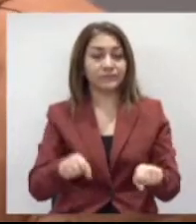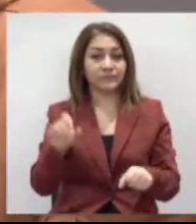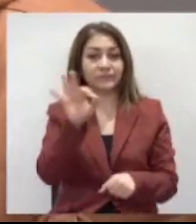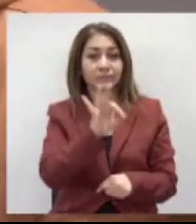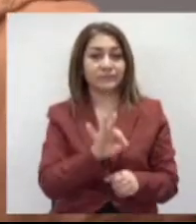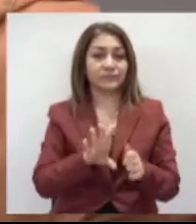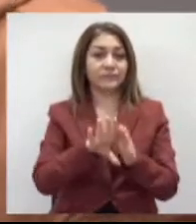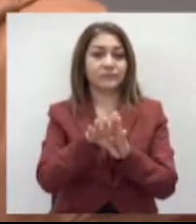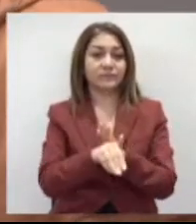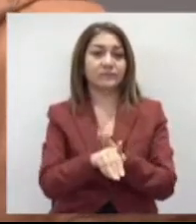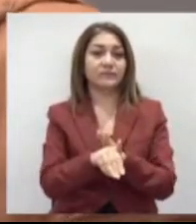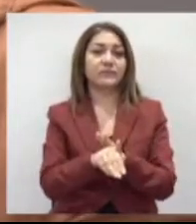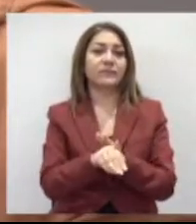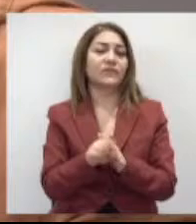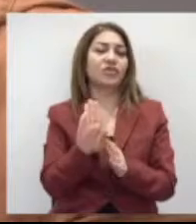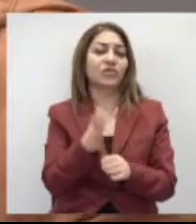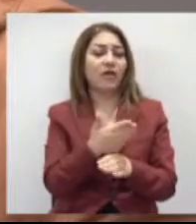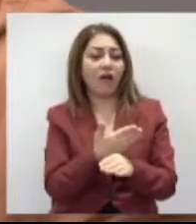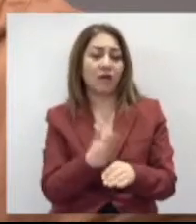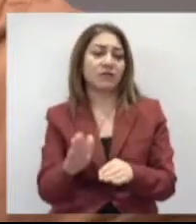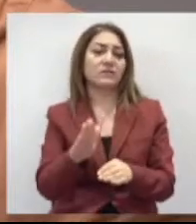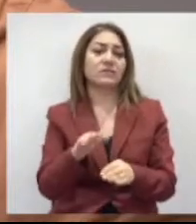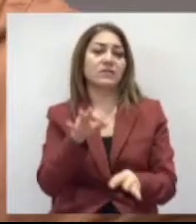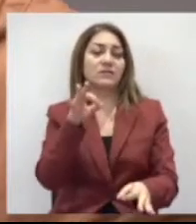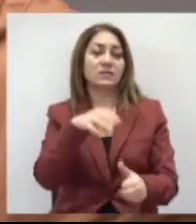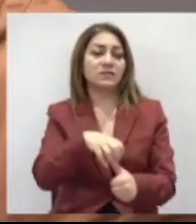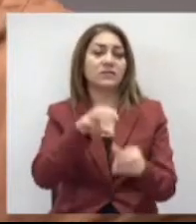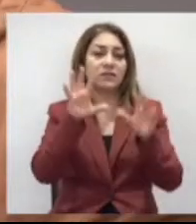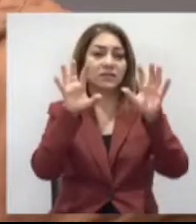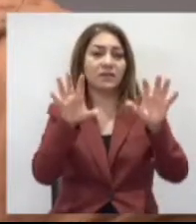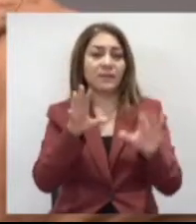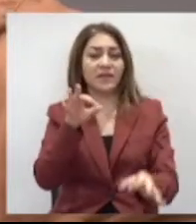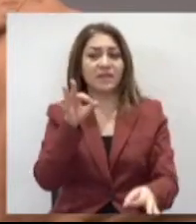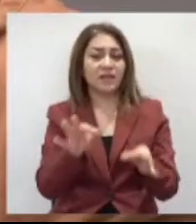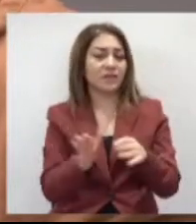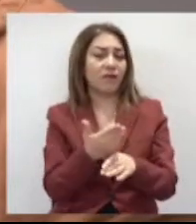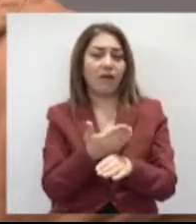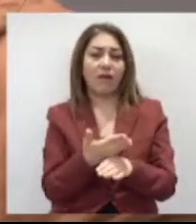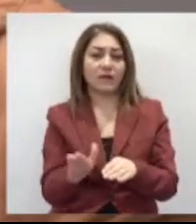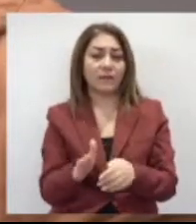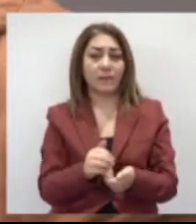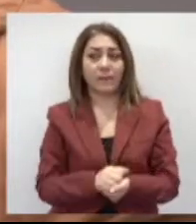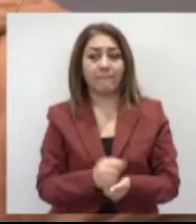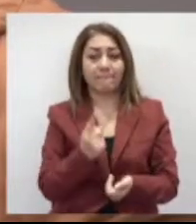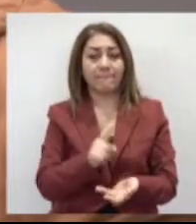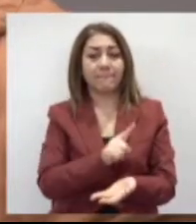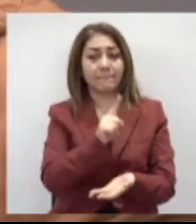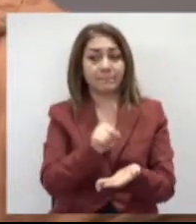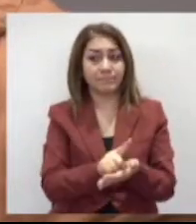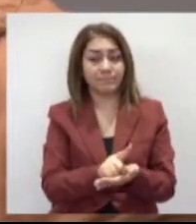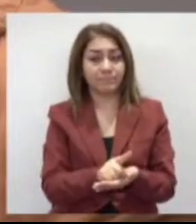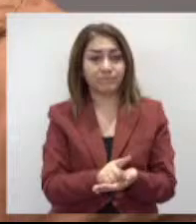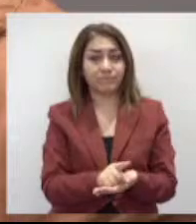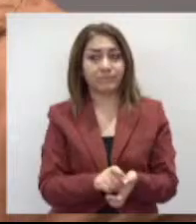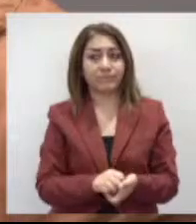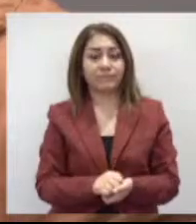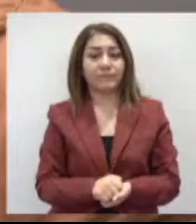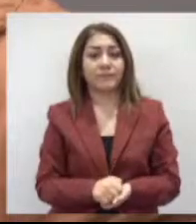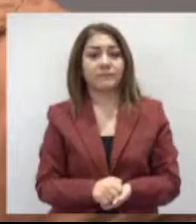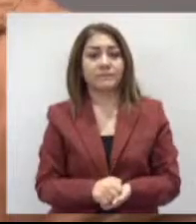դրա մեջ դիտարկվի, այնուամենայնիվ ինքը առանձին հաշվի առնելու մեր պրակտիկան։ Մի հարց էլ էսպես կուզենայի